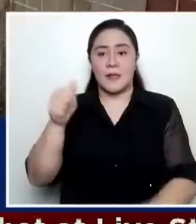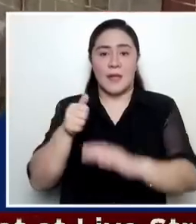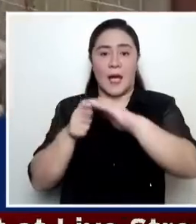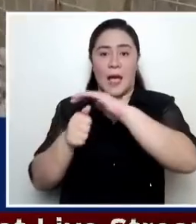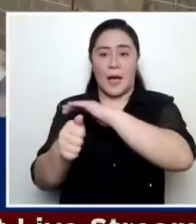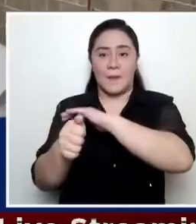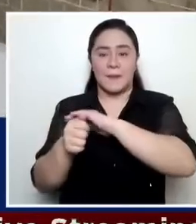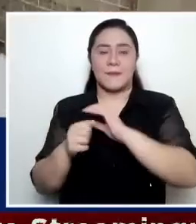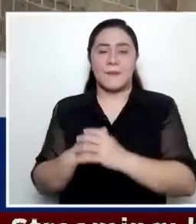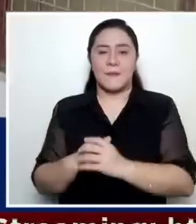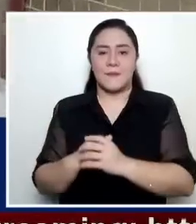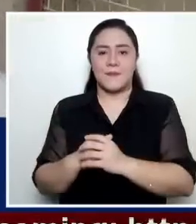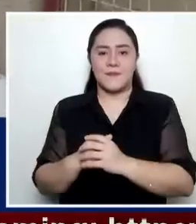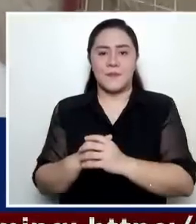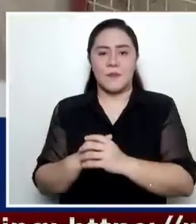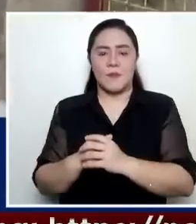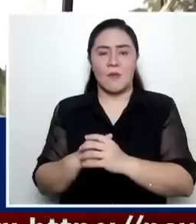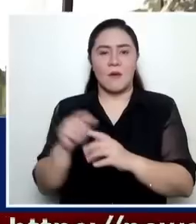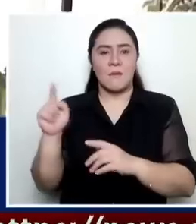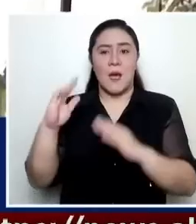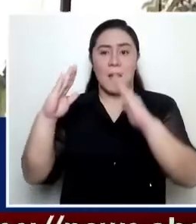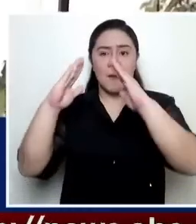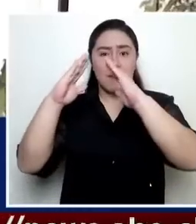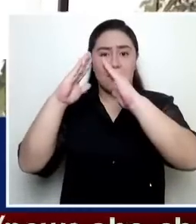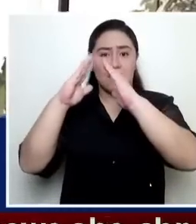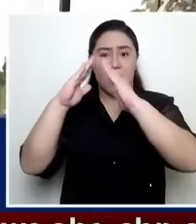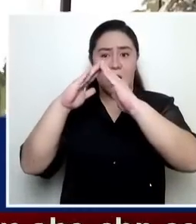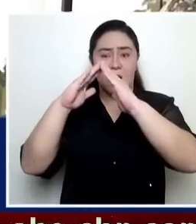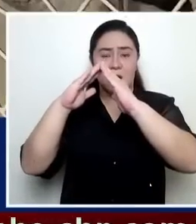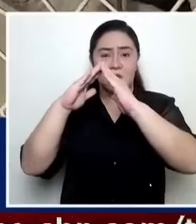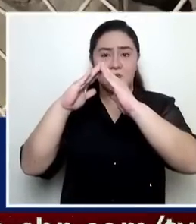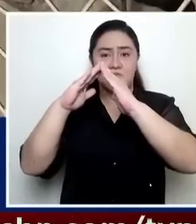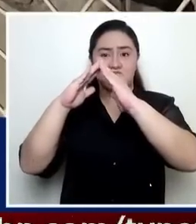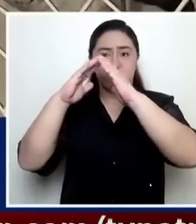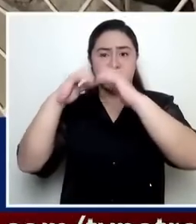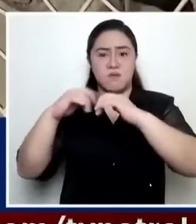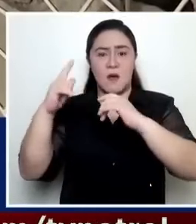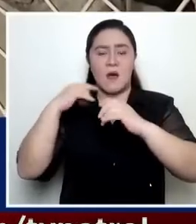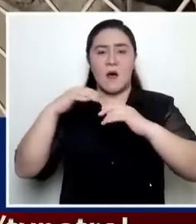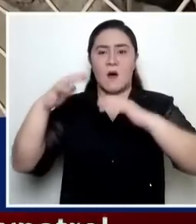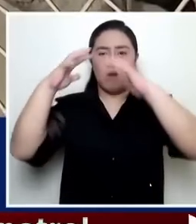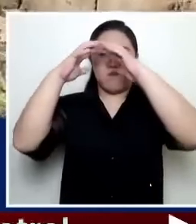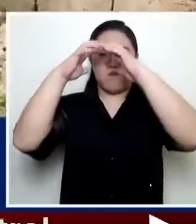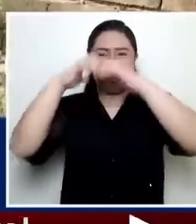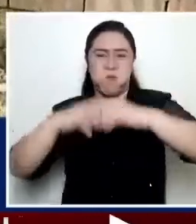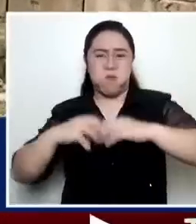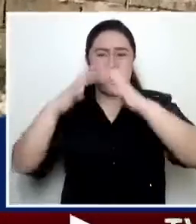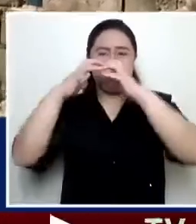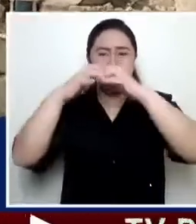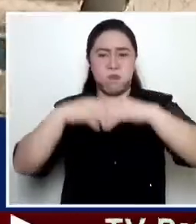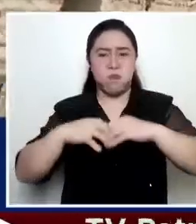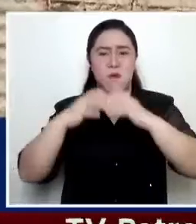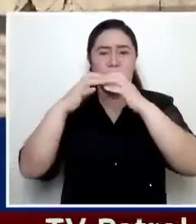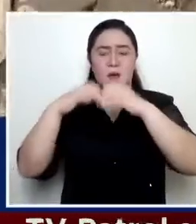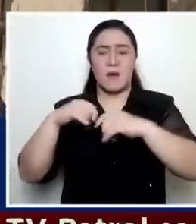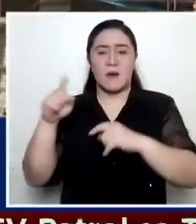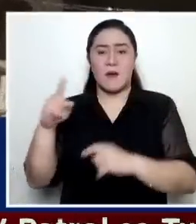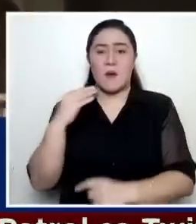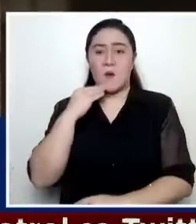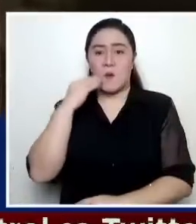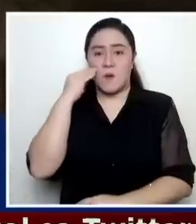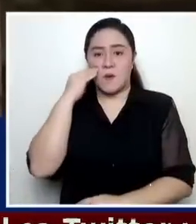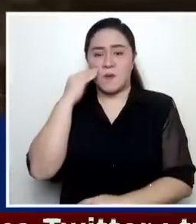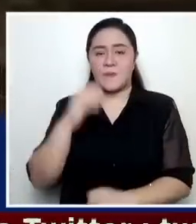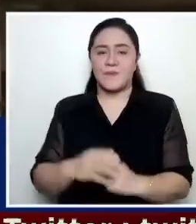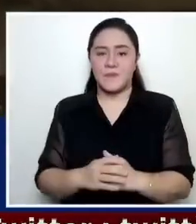Pero aanhin mo nga ba naman ang bahay na bato kung sa aftershocks ay pwedeng gumuho? Sabi ni Manong Demetrio, di na